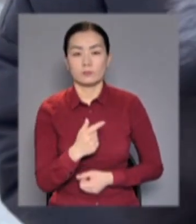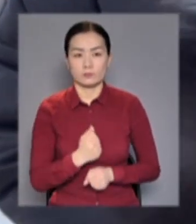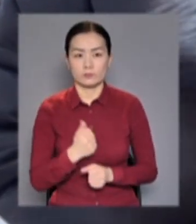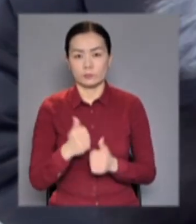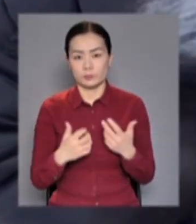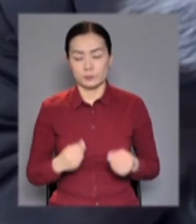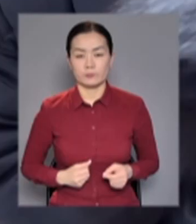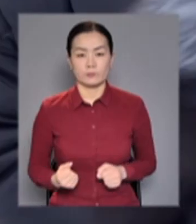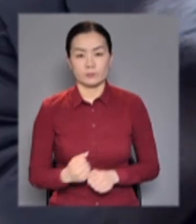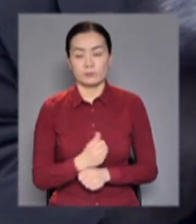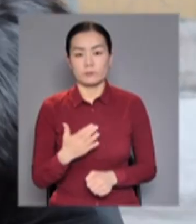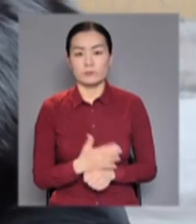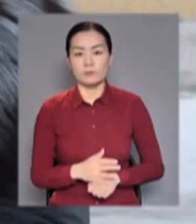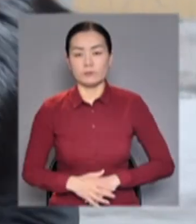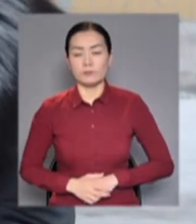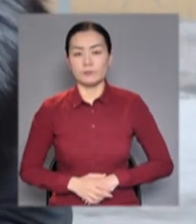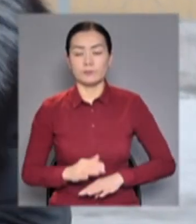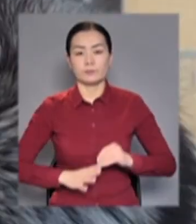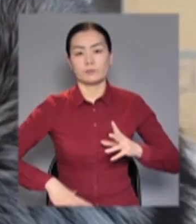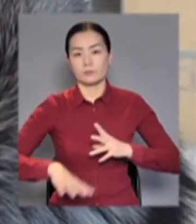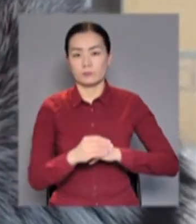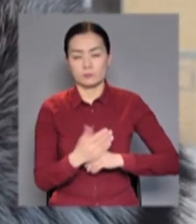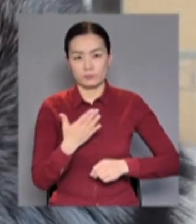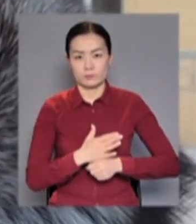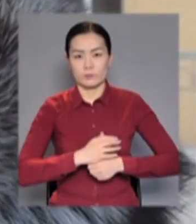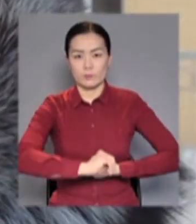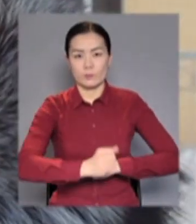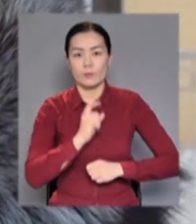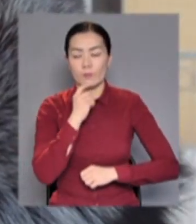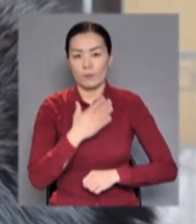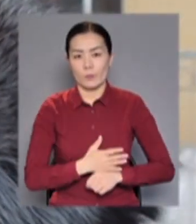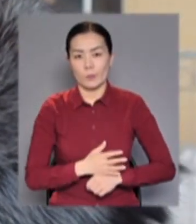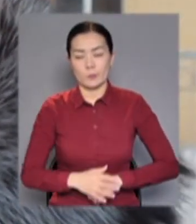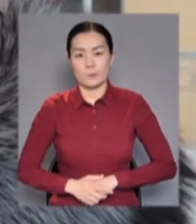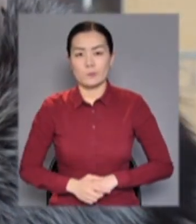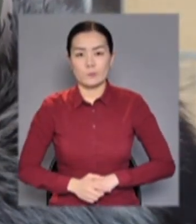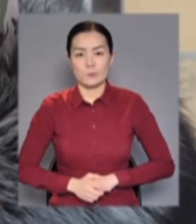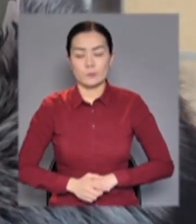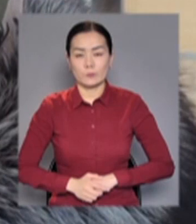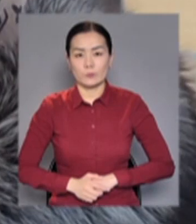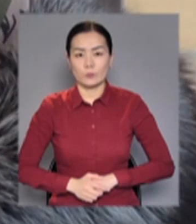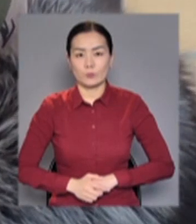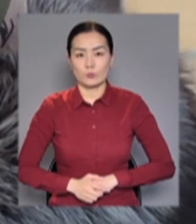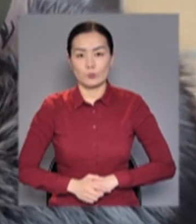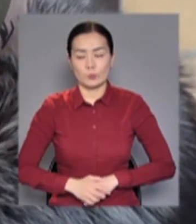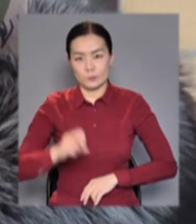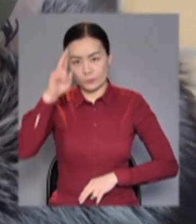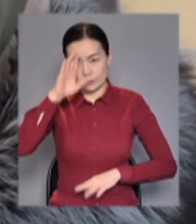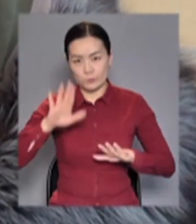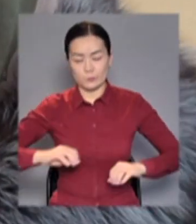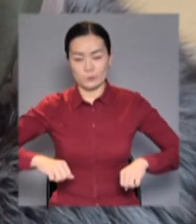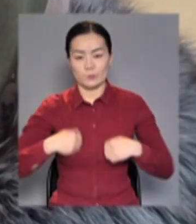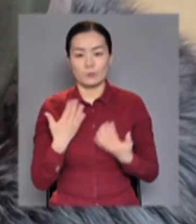Күніне таяқ жеп келеді екен. Мына қолдарын бәрінде синяк бар. Мені қысады күнде туалетте ұрады дейді балдар. Туалетте ұрып тұр. Сосын мектепке келдім мен.